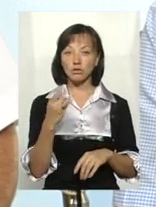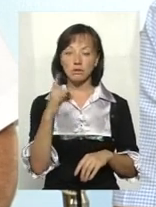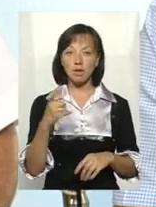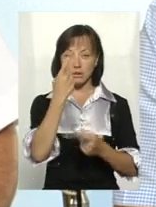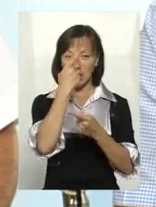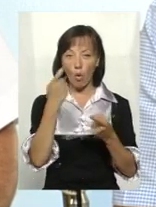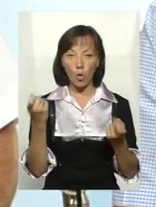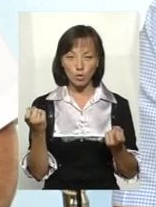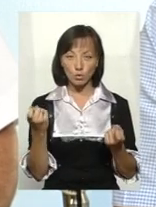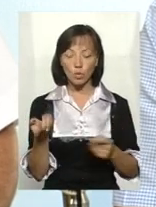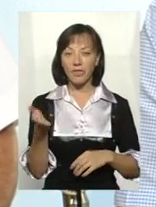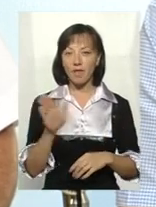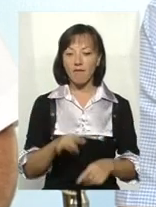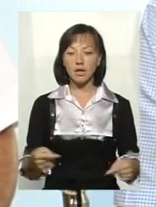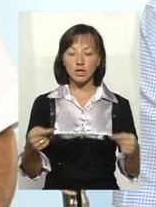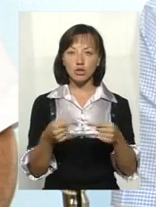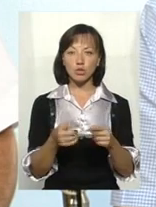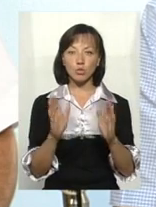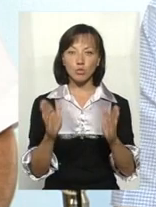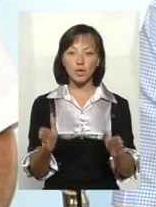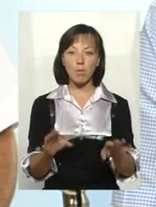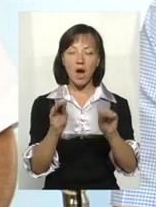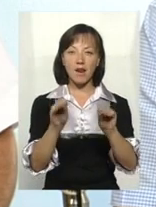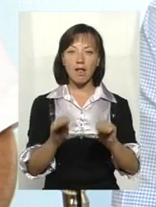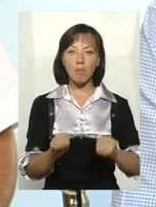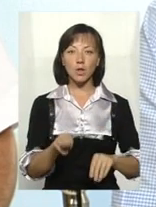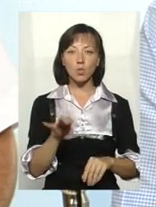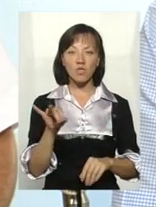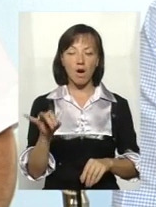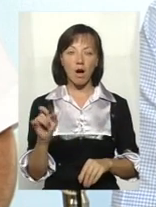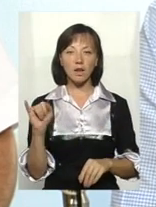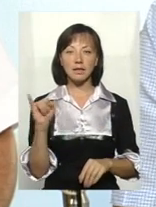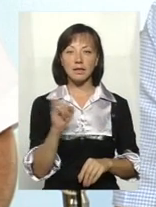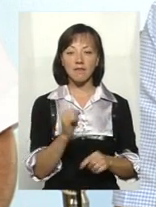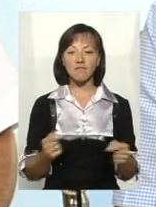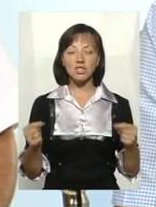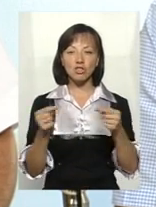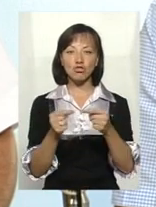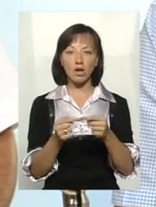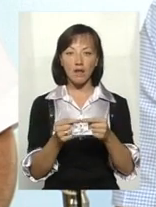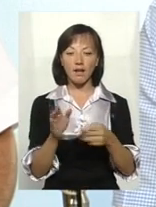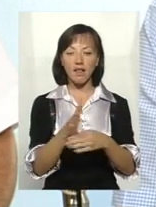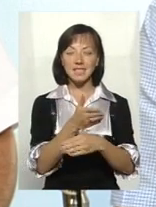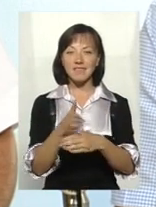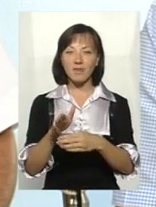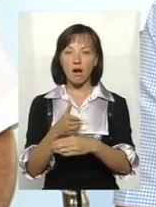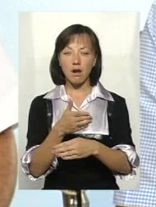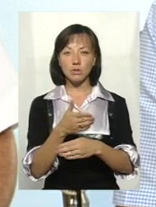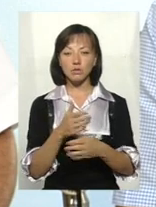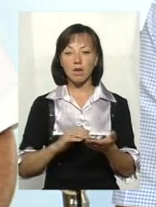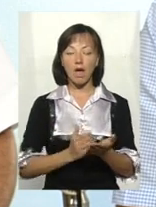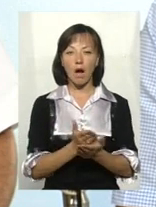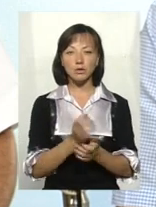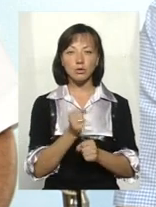наголошую, давайте чітко будемо регламентувати і визначати класифікацію якості